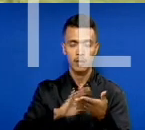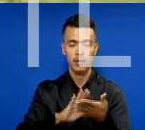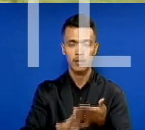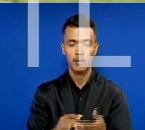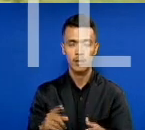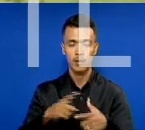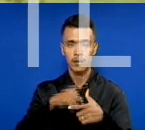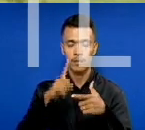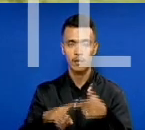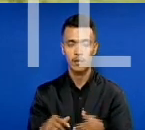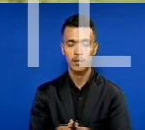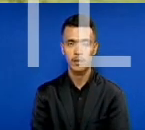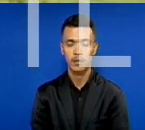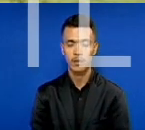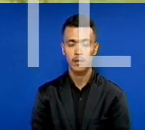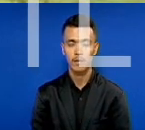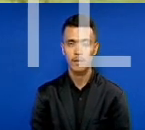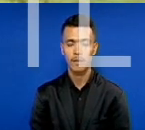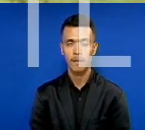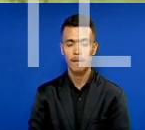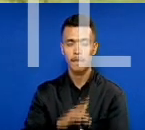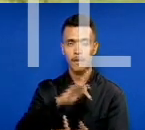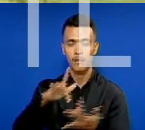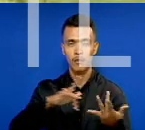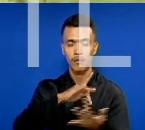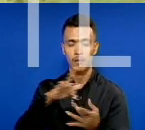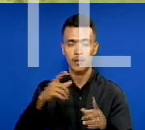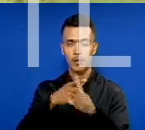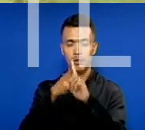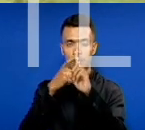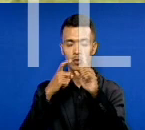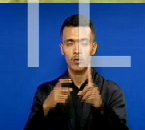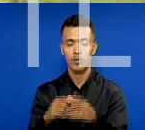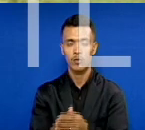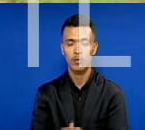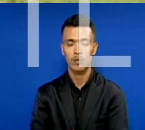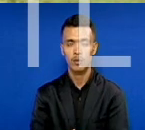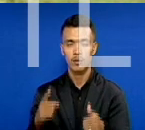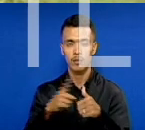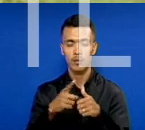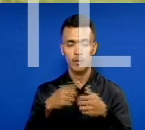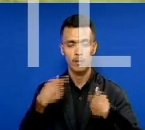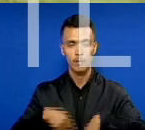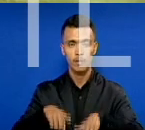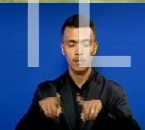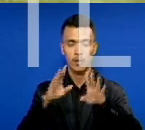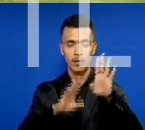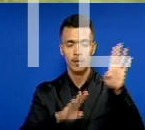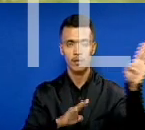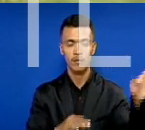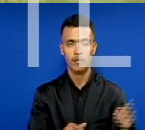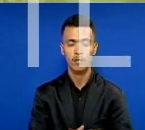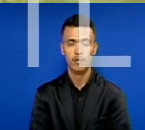hostu antigu Watulari nune mos movimento husi ene ba iha foho iha aktivitas di rumah iha foho